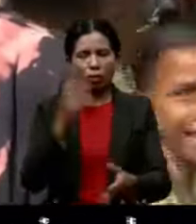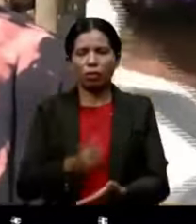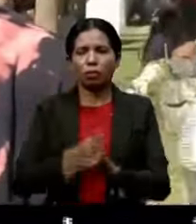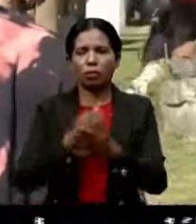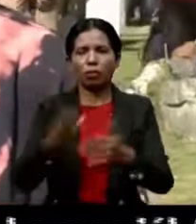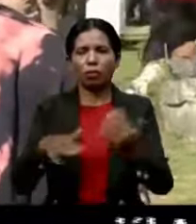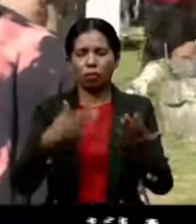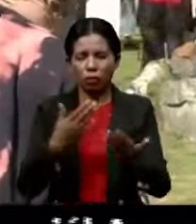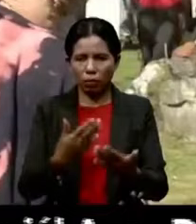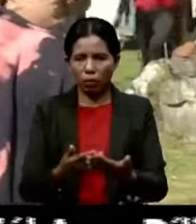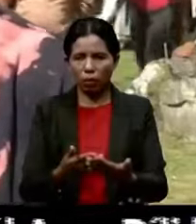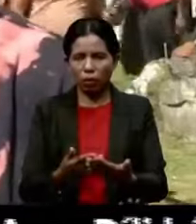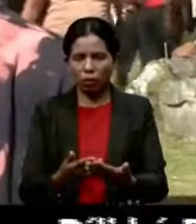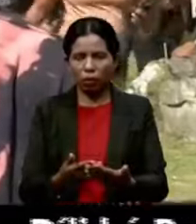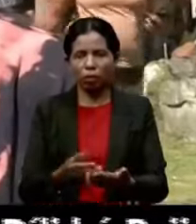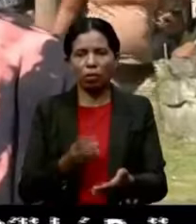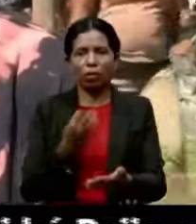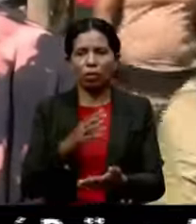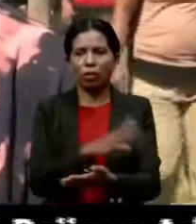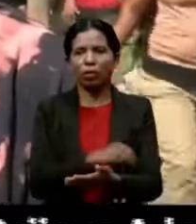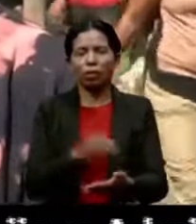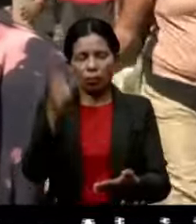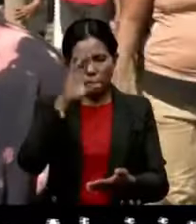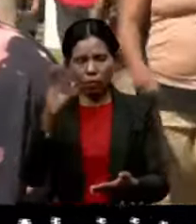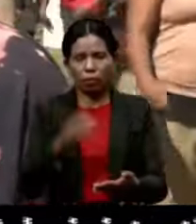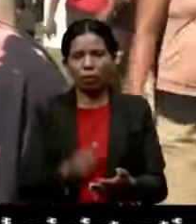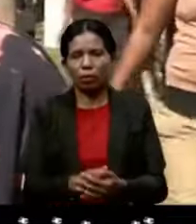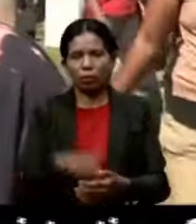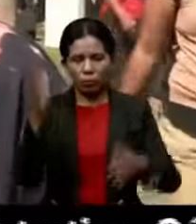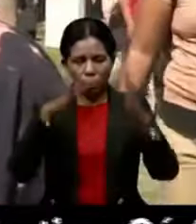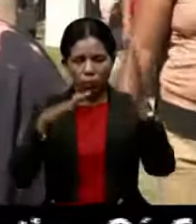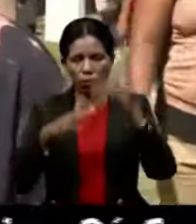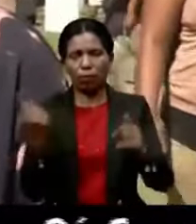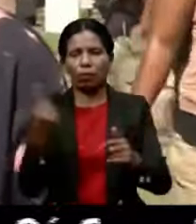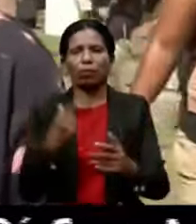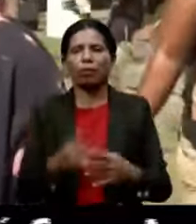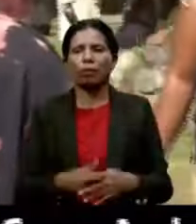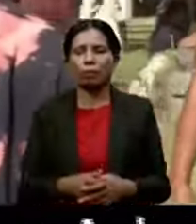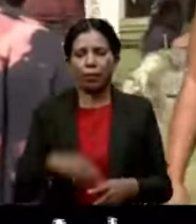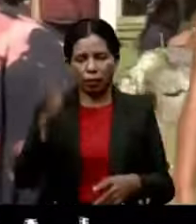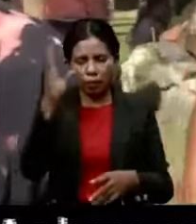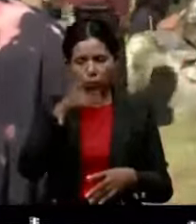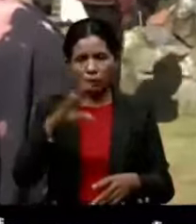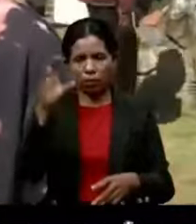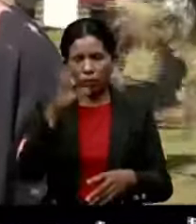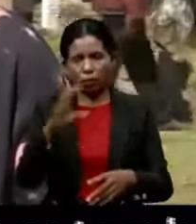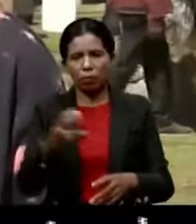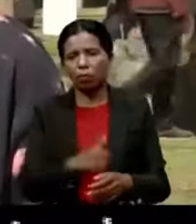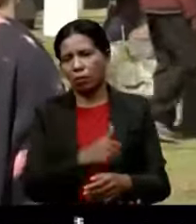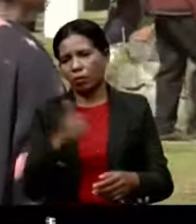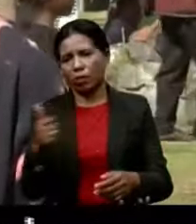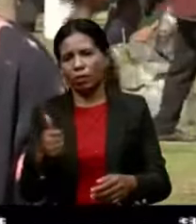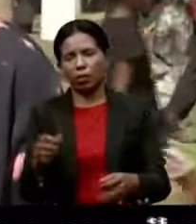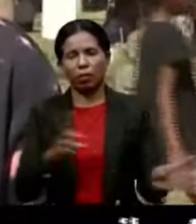Outro até bolso lima ba bolso, buka maka problema de bukan makinan yang barat, makinan yang mai mes,